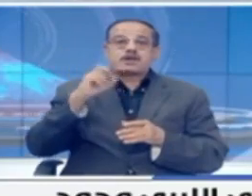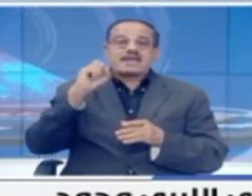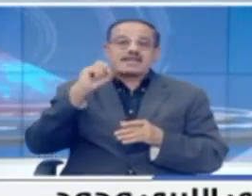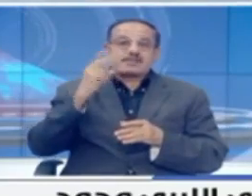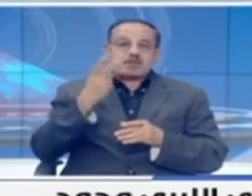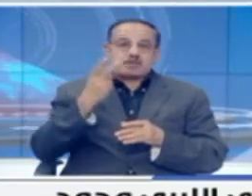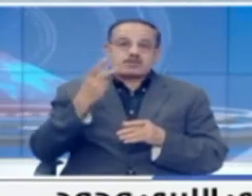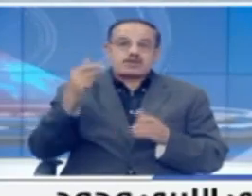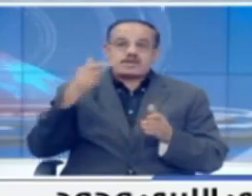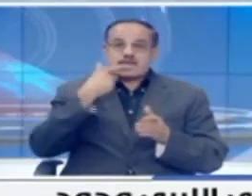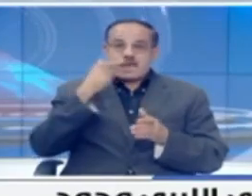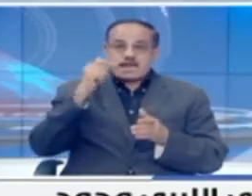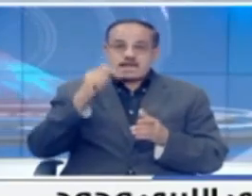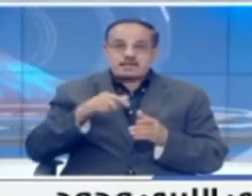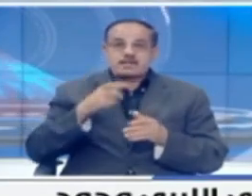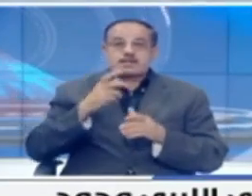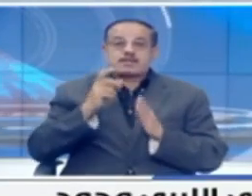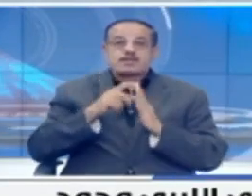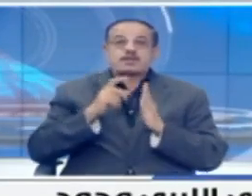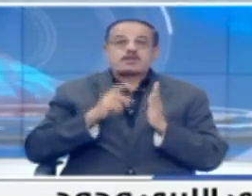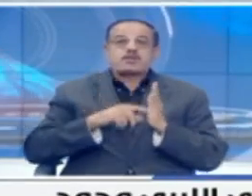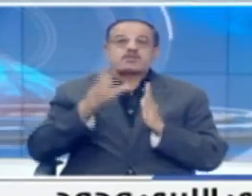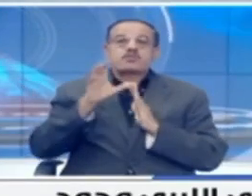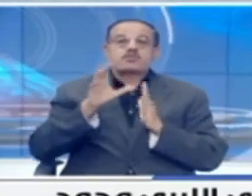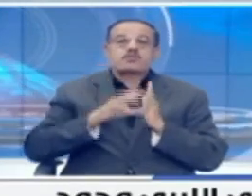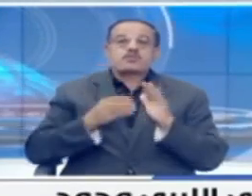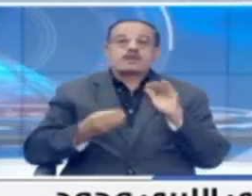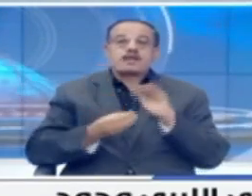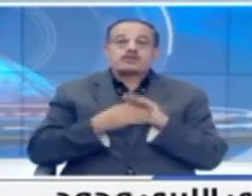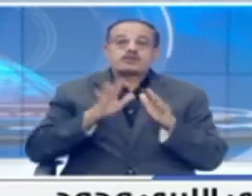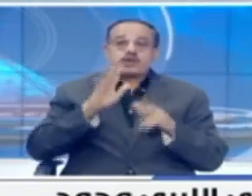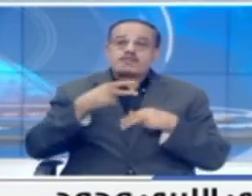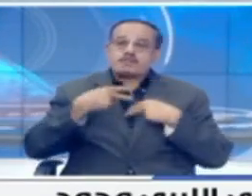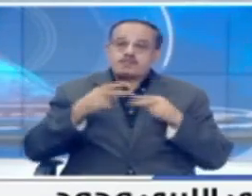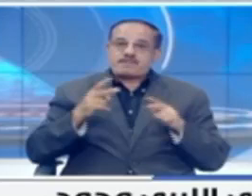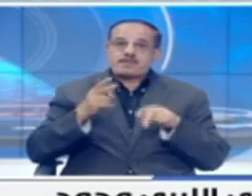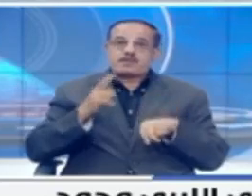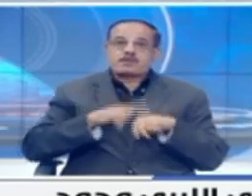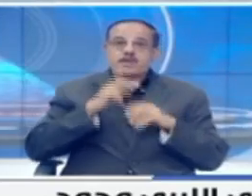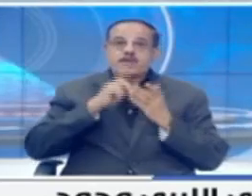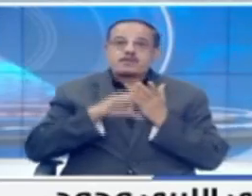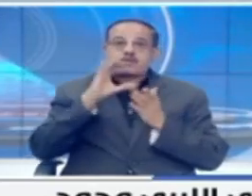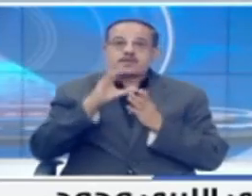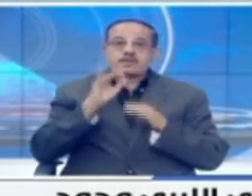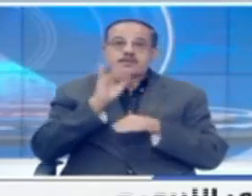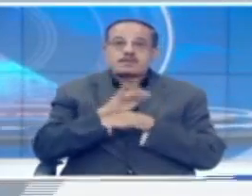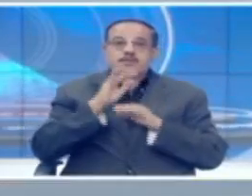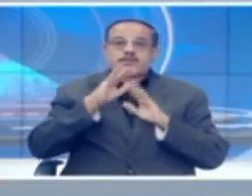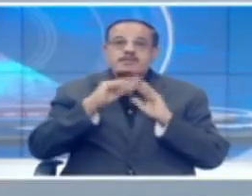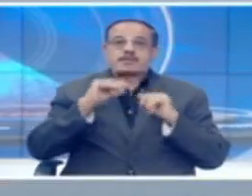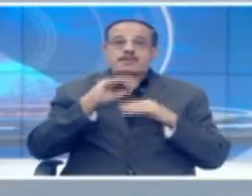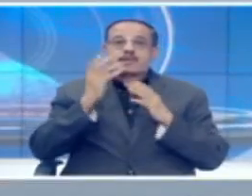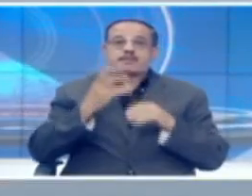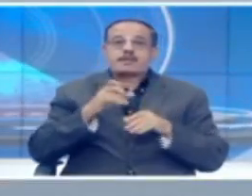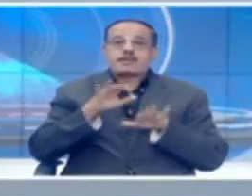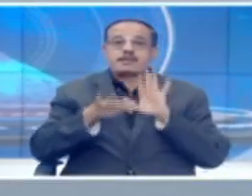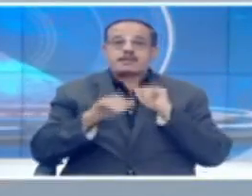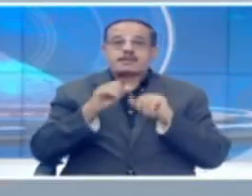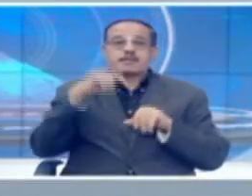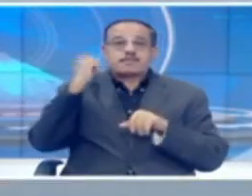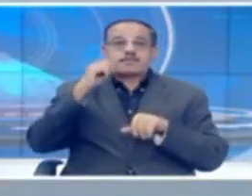من العام الحالي بناء على القوانين التي أقرها البرلمان الليبي. كما أكد رئيس السيسي دعم مصر